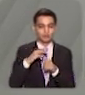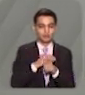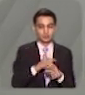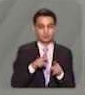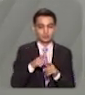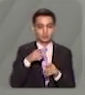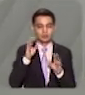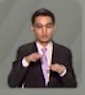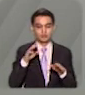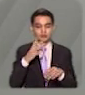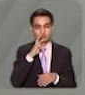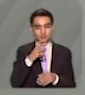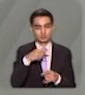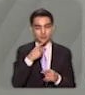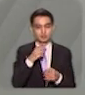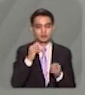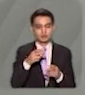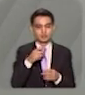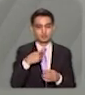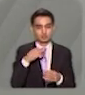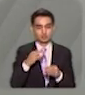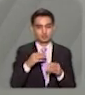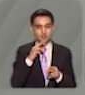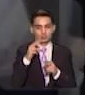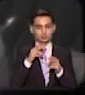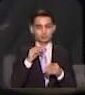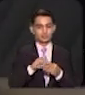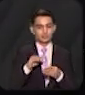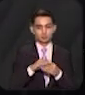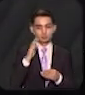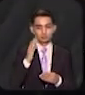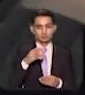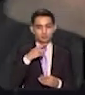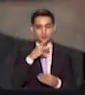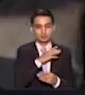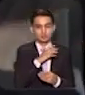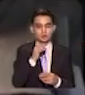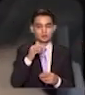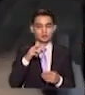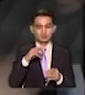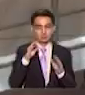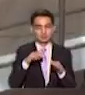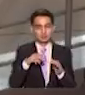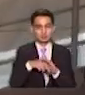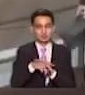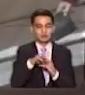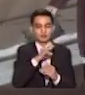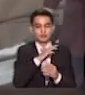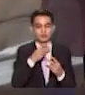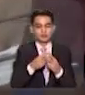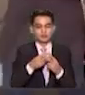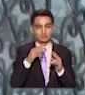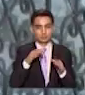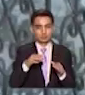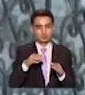информации. Будем обжаловать до последнего, пока не докажут, что приговор был именно законным. Ильяс Тарухин жаласын қауіпсіздік деңгейі ең төмен түрмеде өтеуі